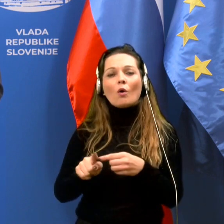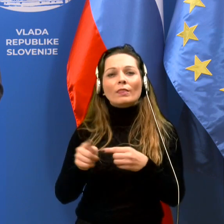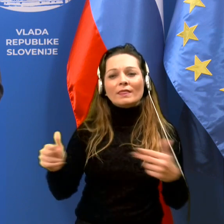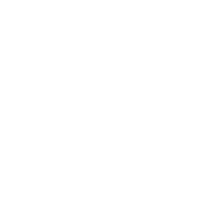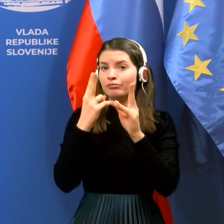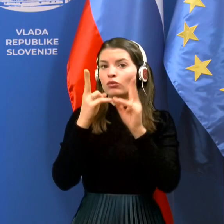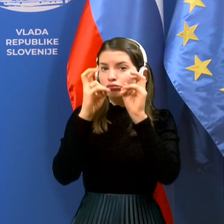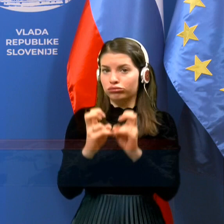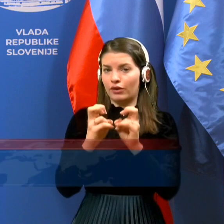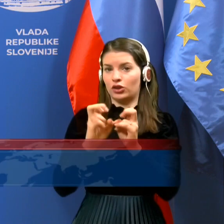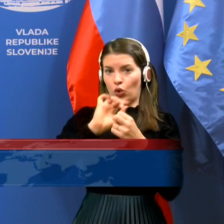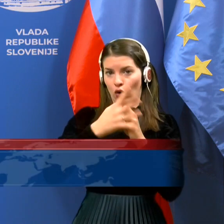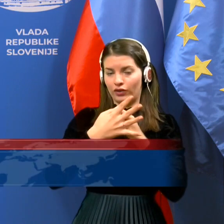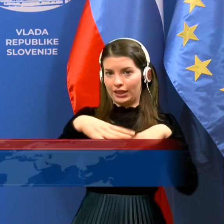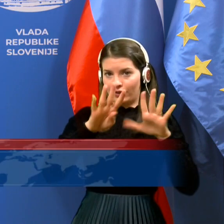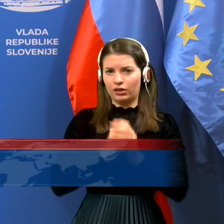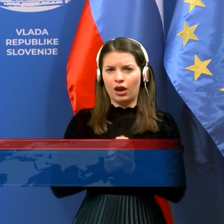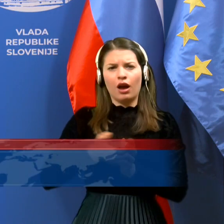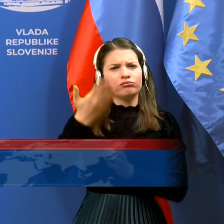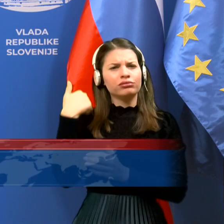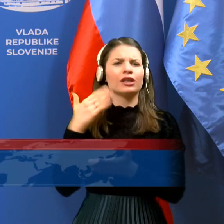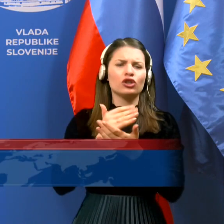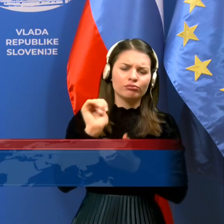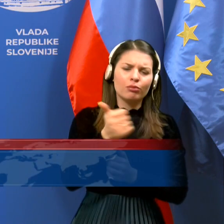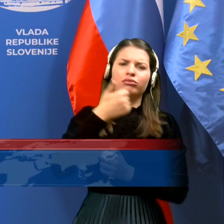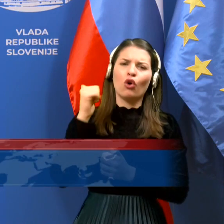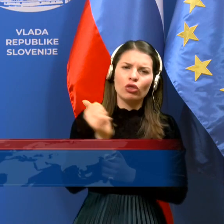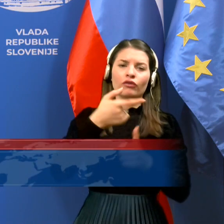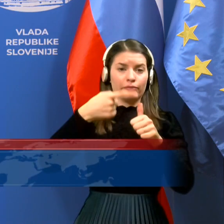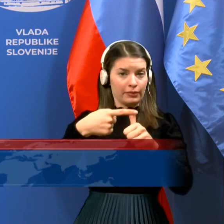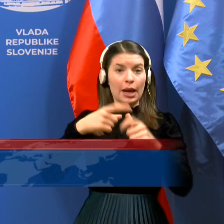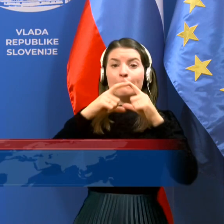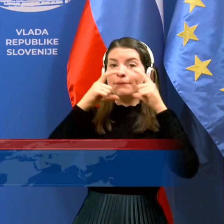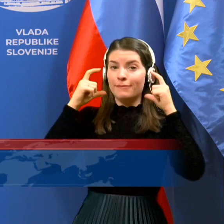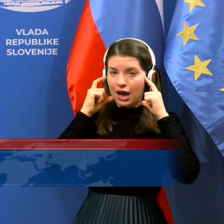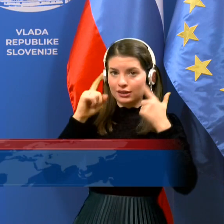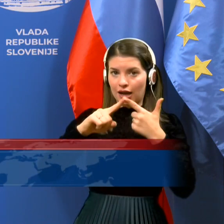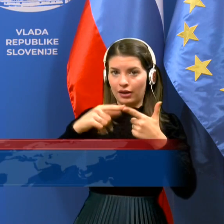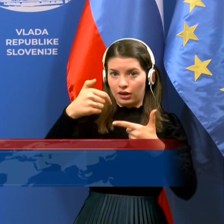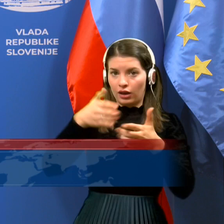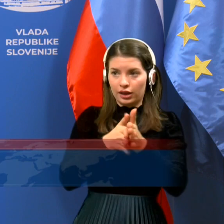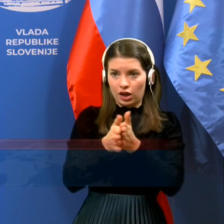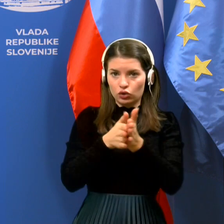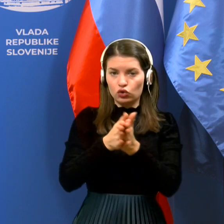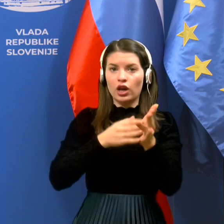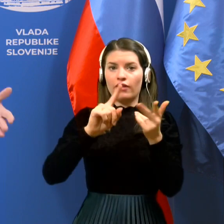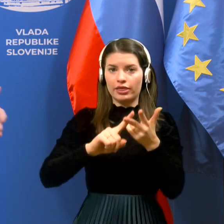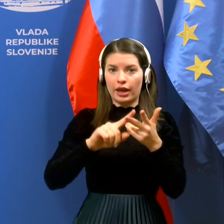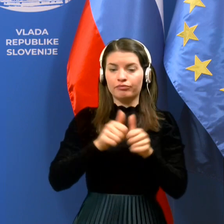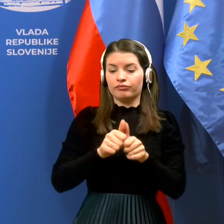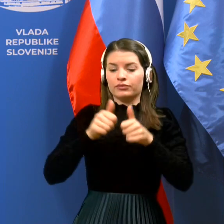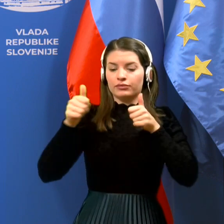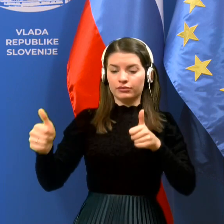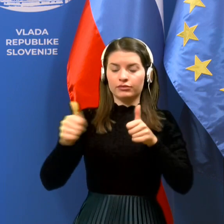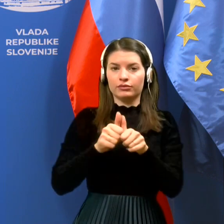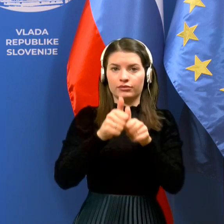v šolo. Kot smo že neštetokrat ponovili, nošnja maske, razkuževanje rok, ohranjanje